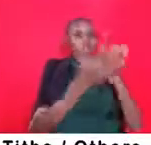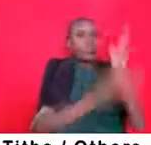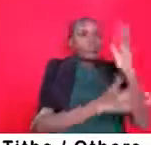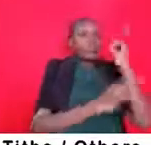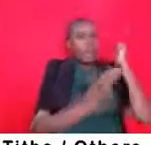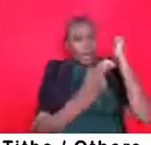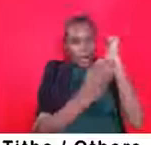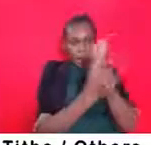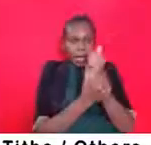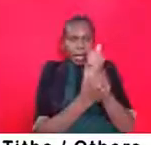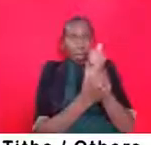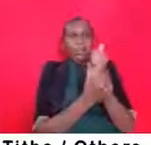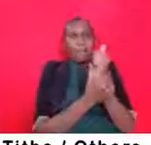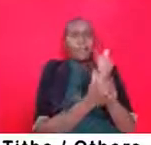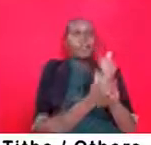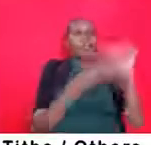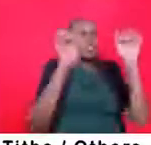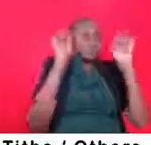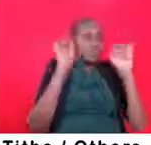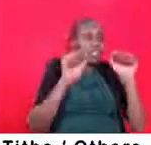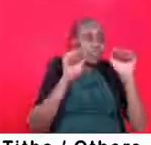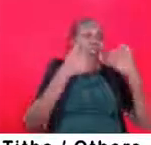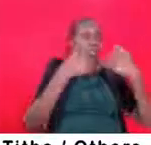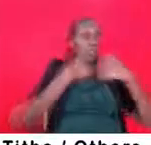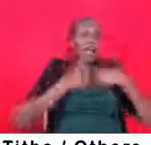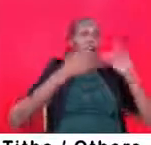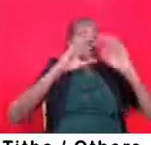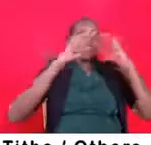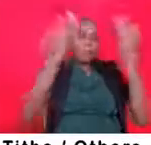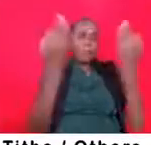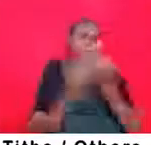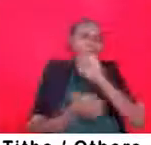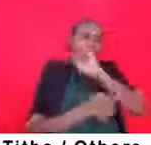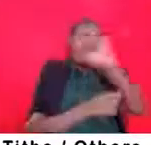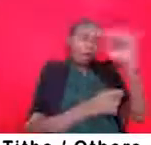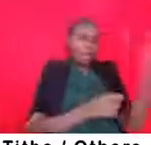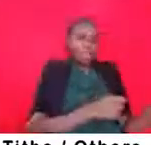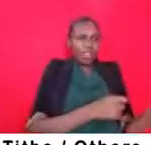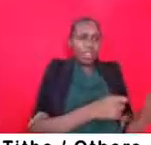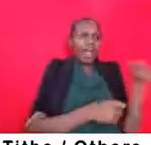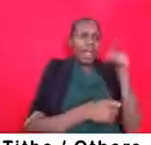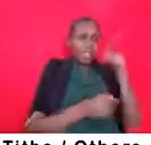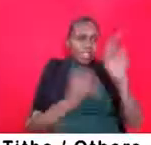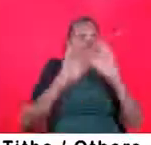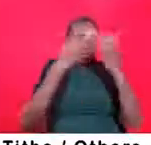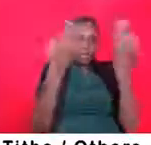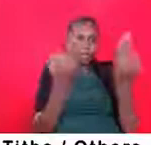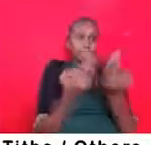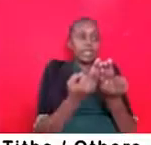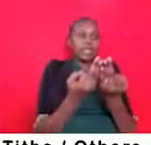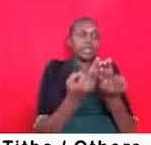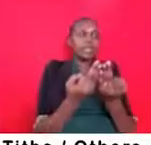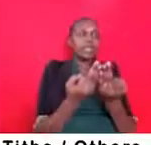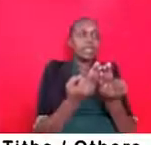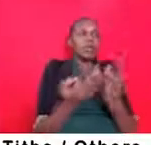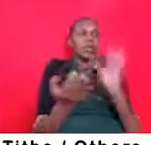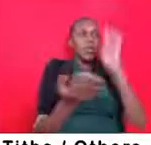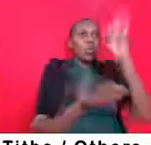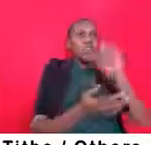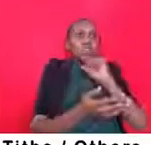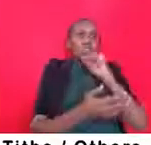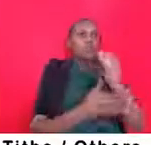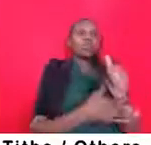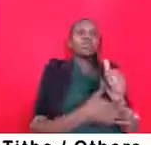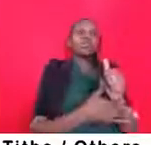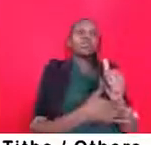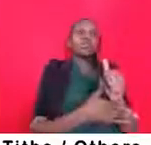Abraham aliweza kukua na familia ingine. Hii familia haikuwa ya